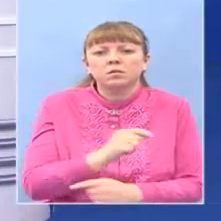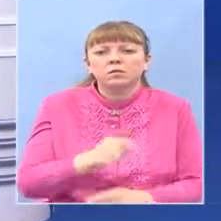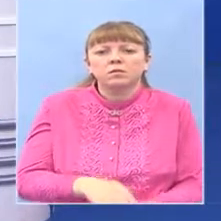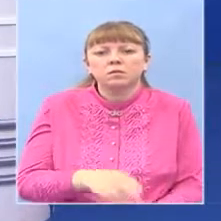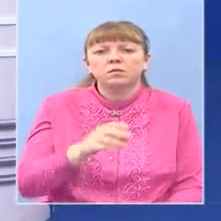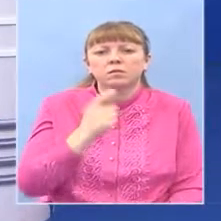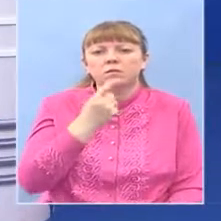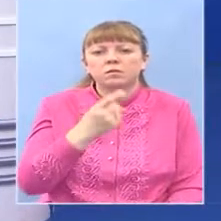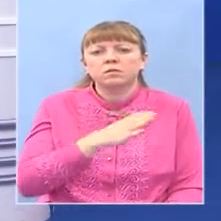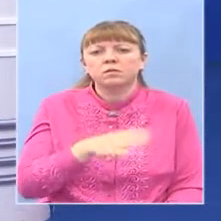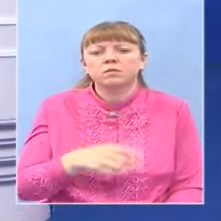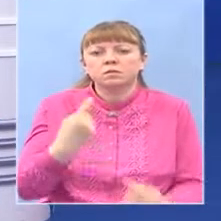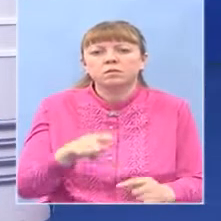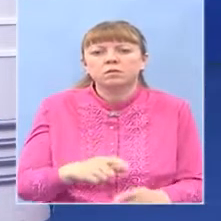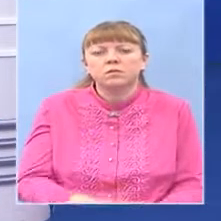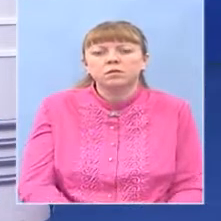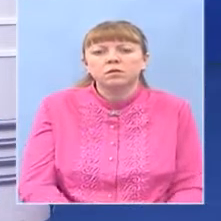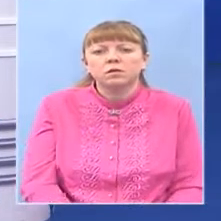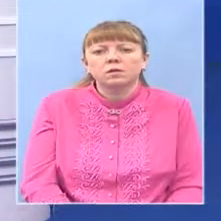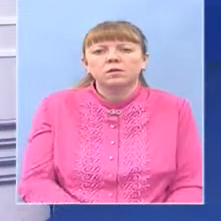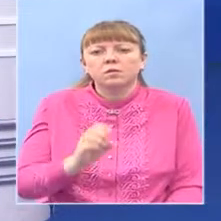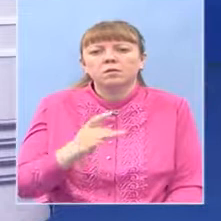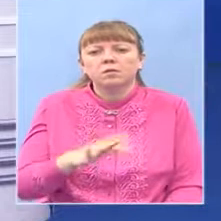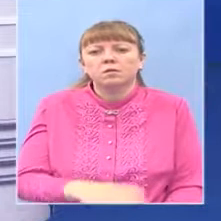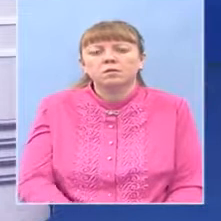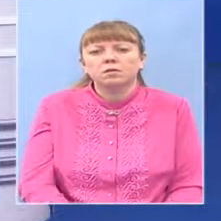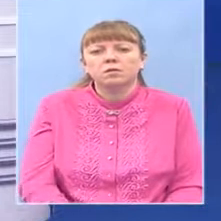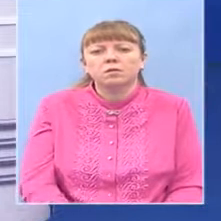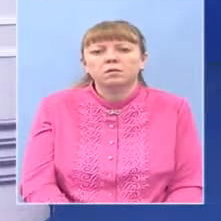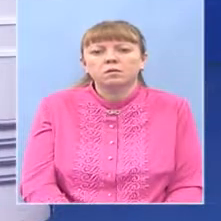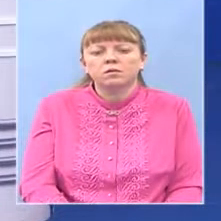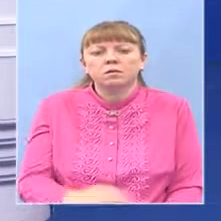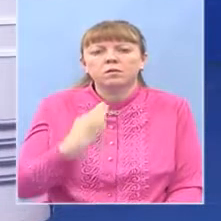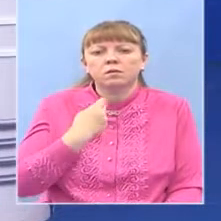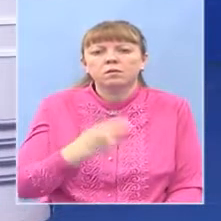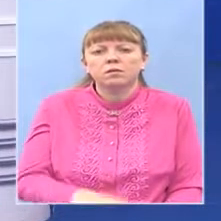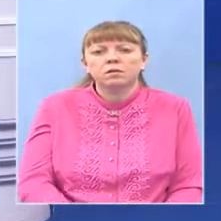это было актуально, в конце года это по-другому. Ну, проекты, они вот как раз-таки должны,